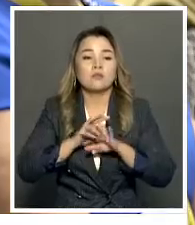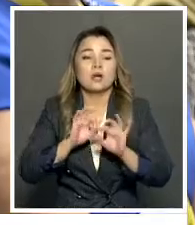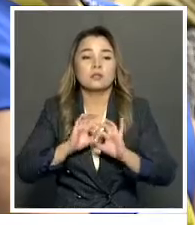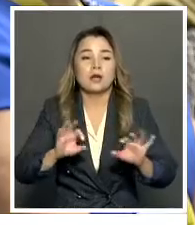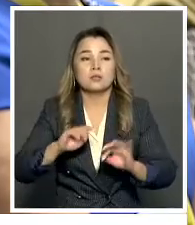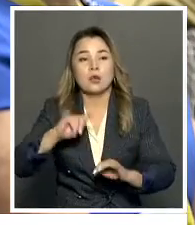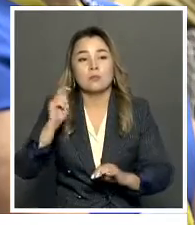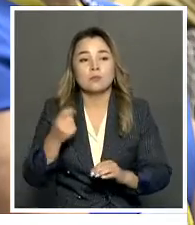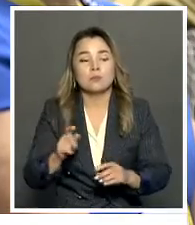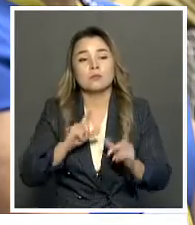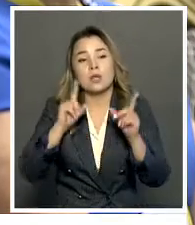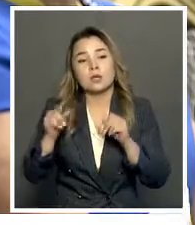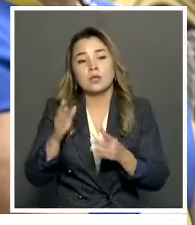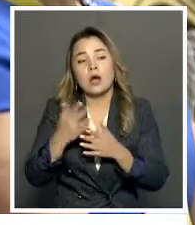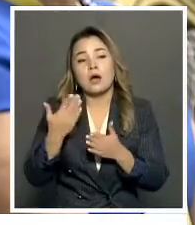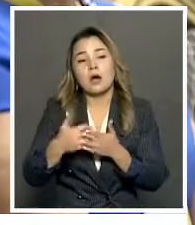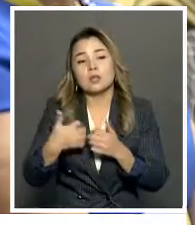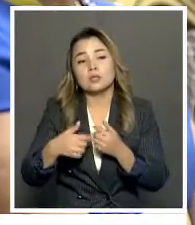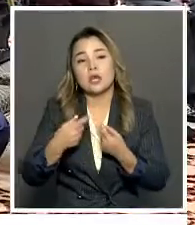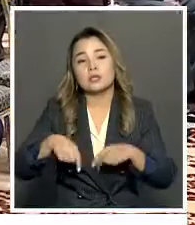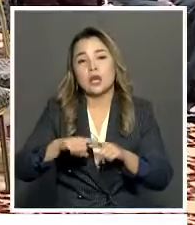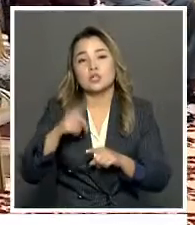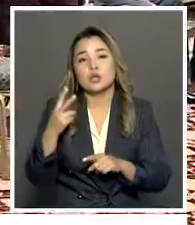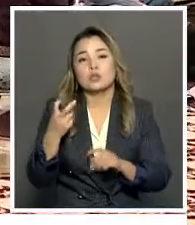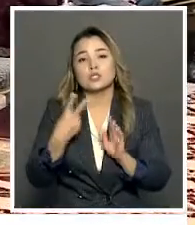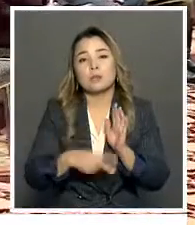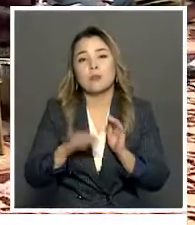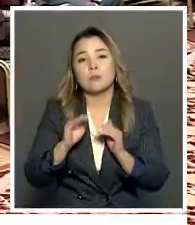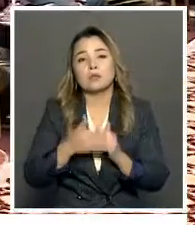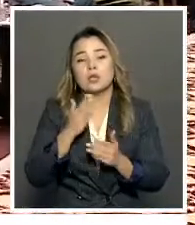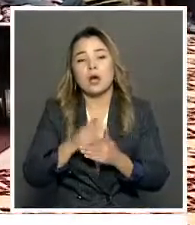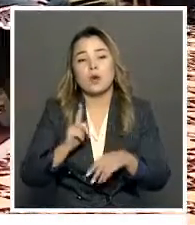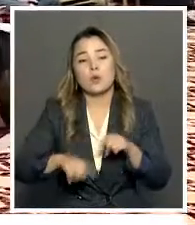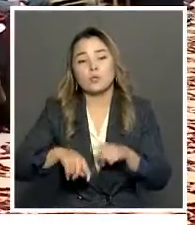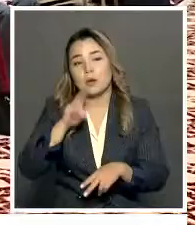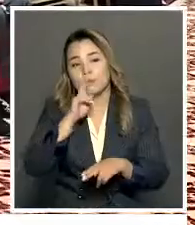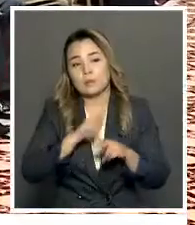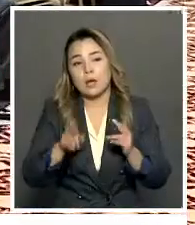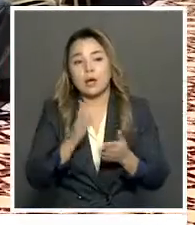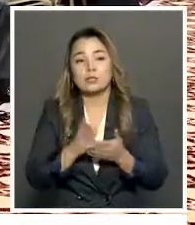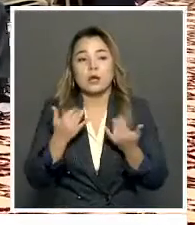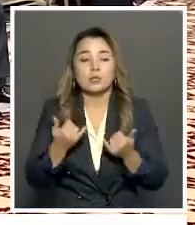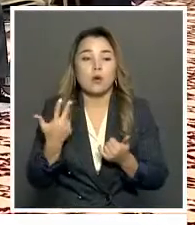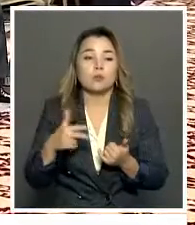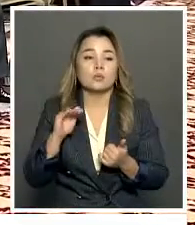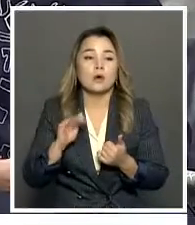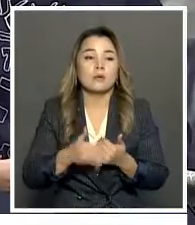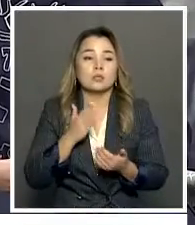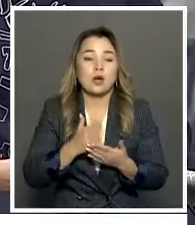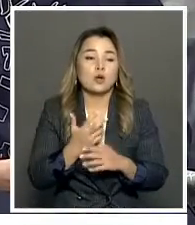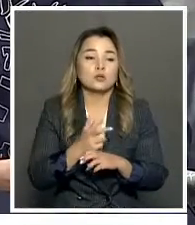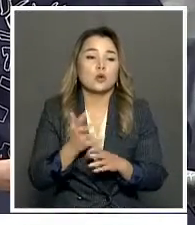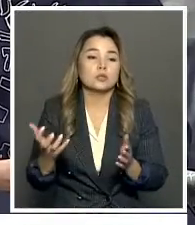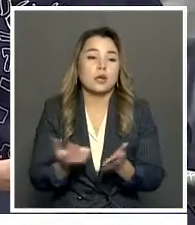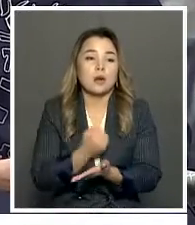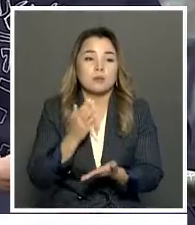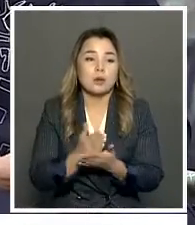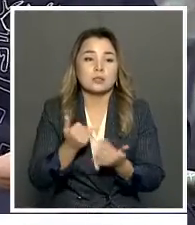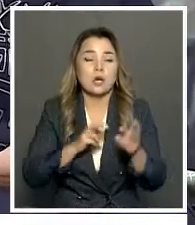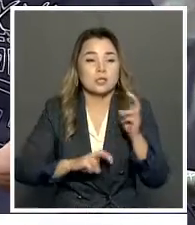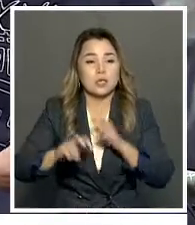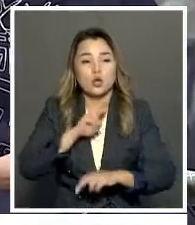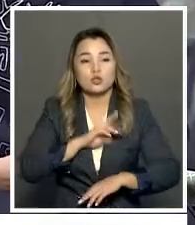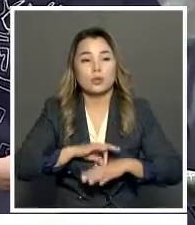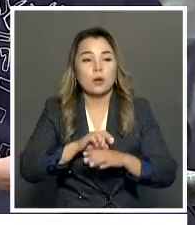Жалпы майдан даласына аттанғандар арасында 270 мыңнан астам отандасымыз жоғалып кеткен. Бүгінде олардың 30 мыңдайының сүйегі табылды. Іздеу